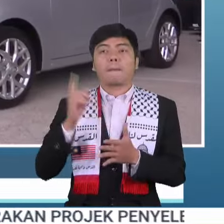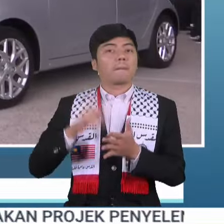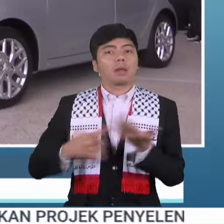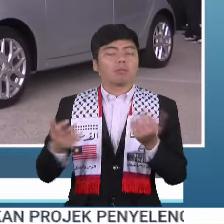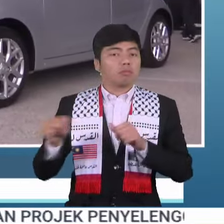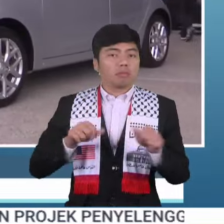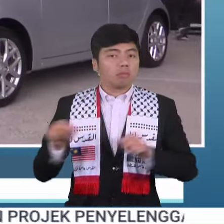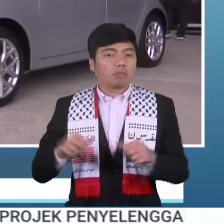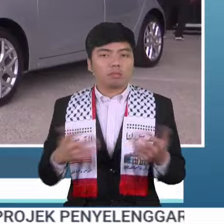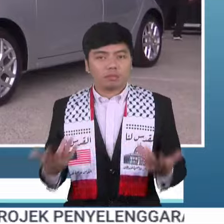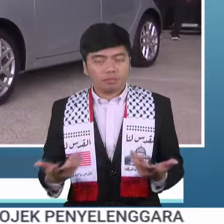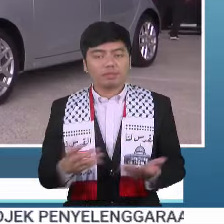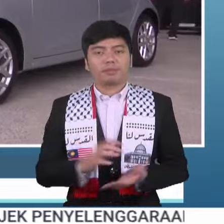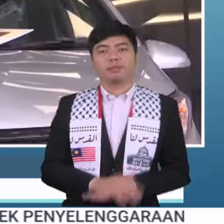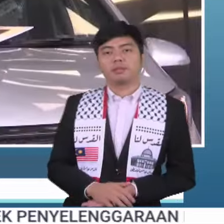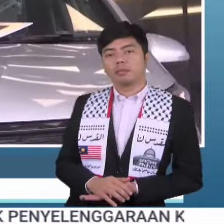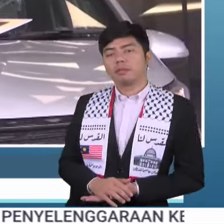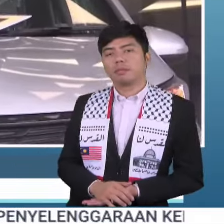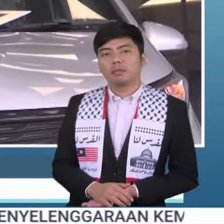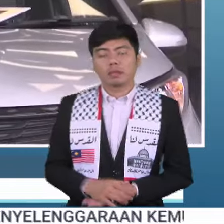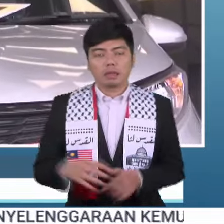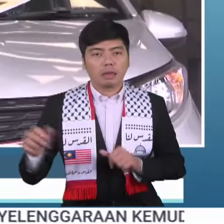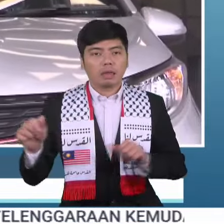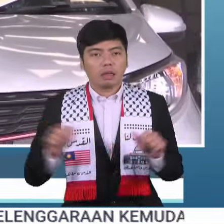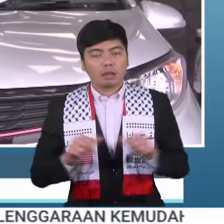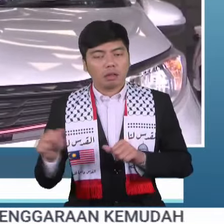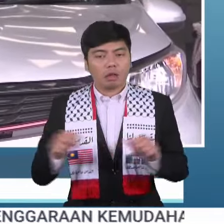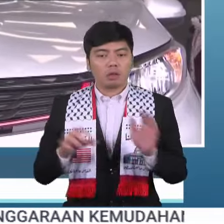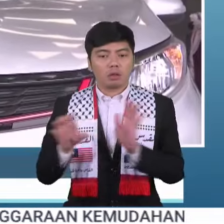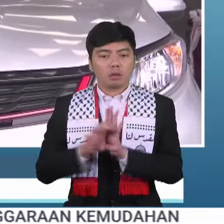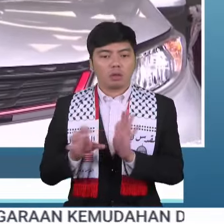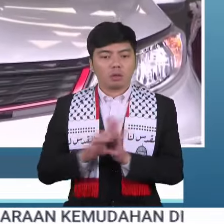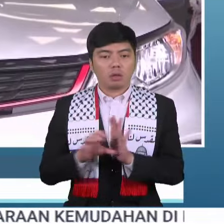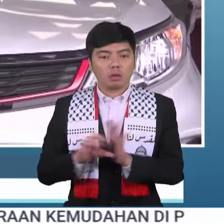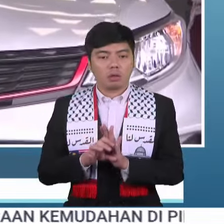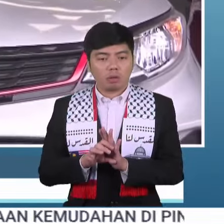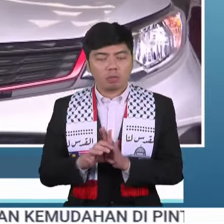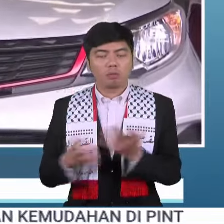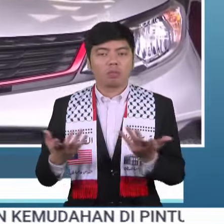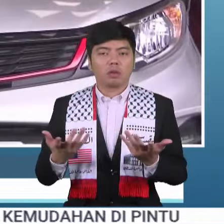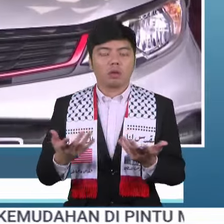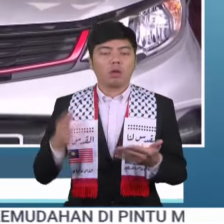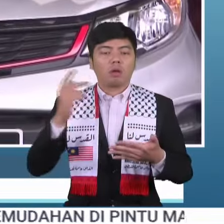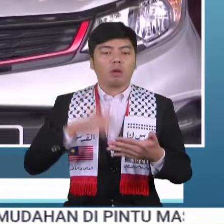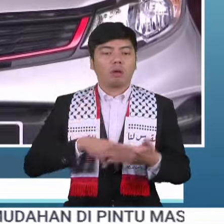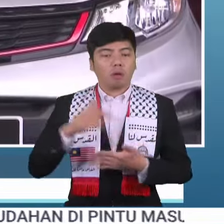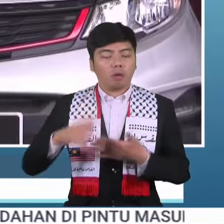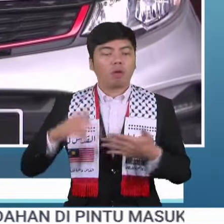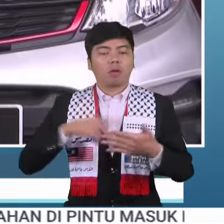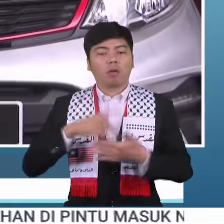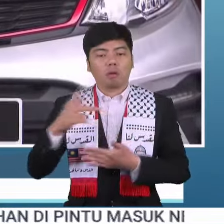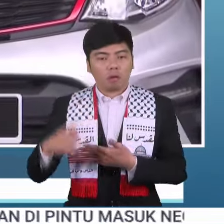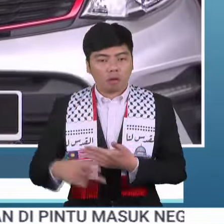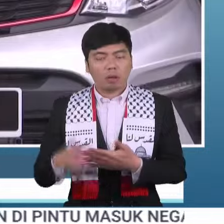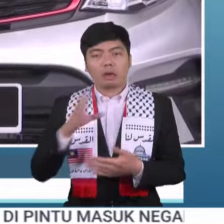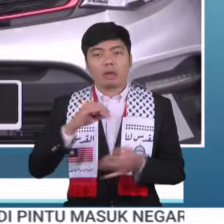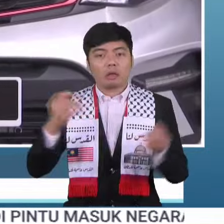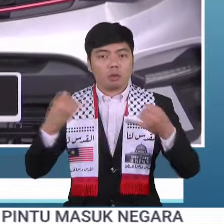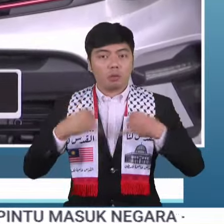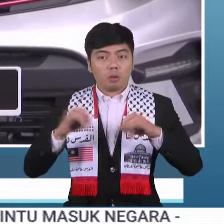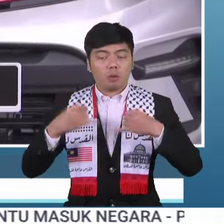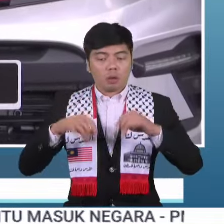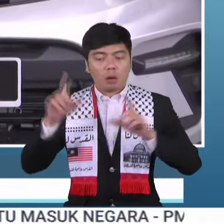aktiviti yang ada di sini, di mana. Okey, aktiviti seperti reruai, program orang kata reruai, pameran dan juga jualan food